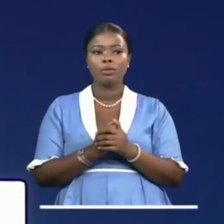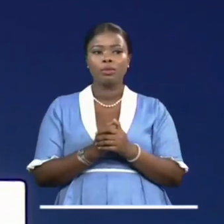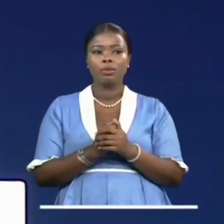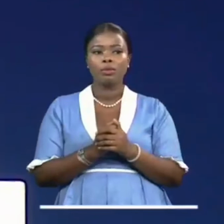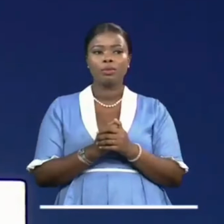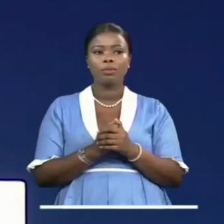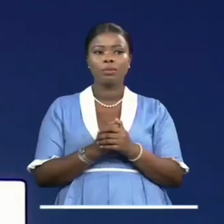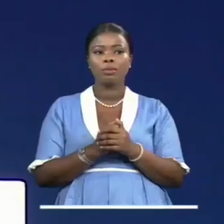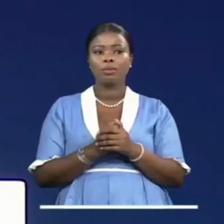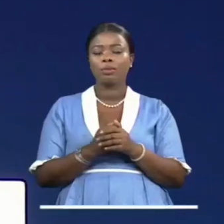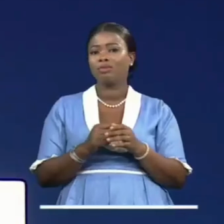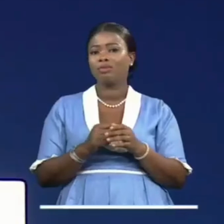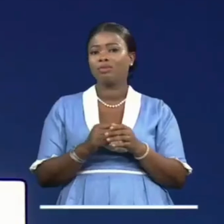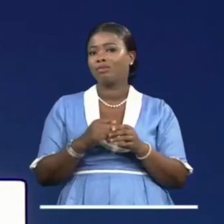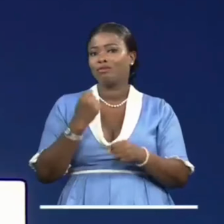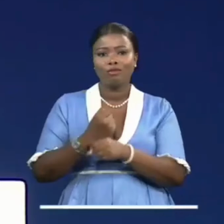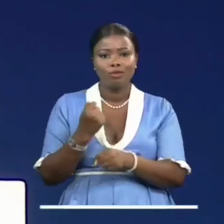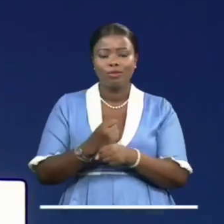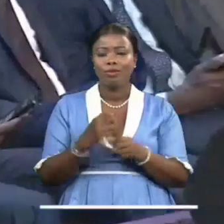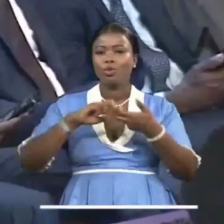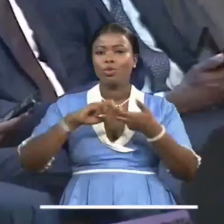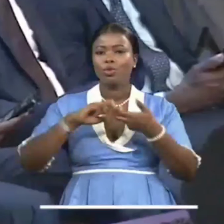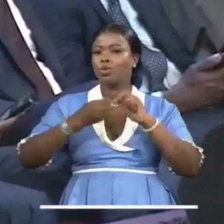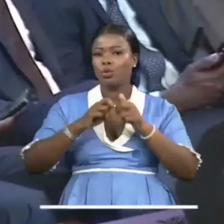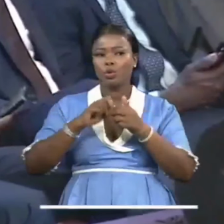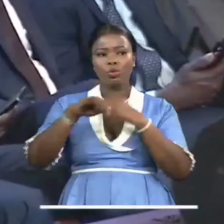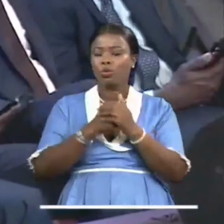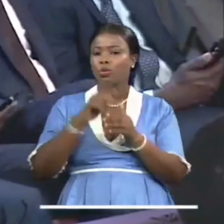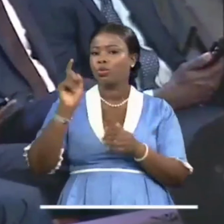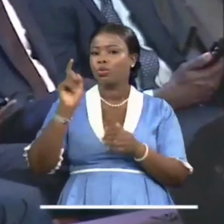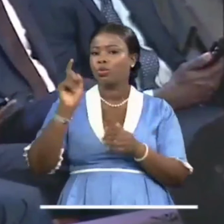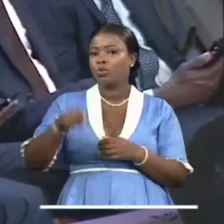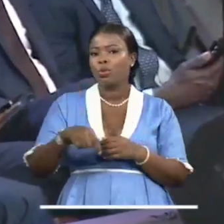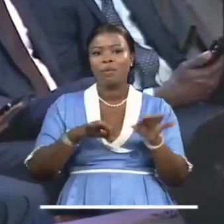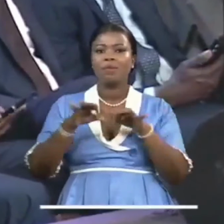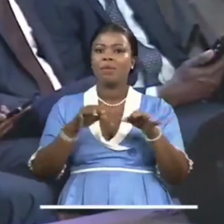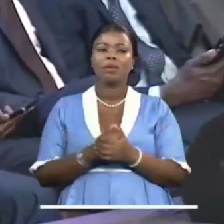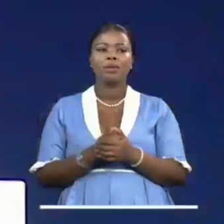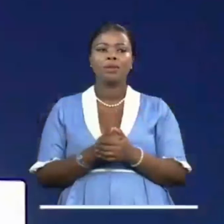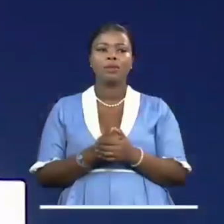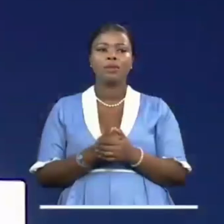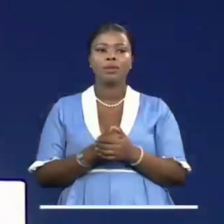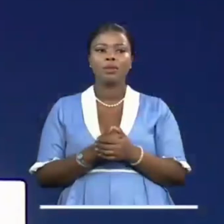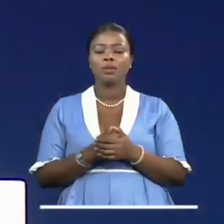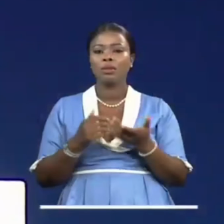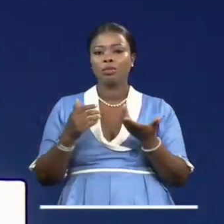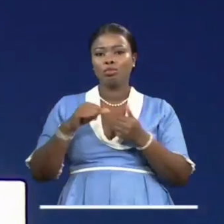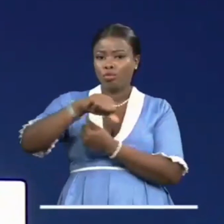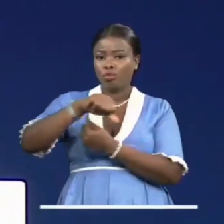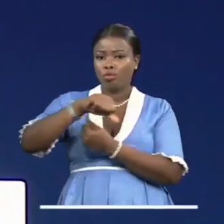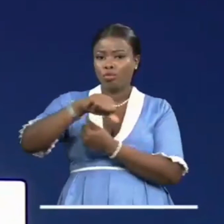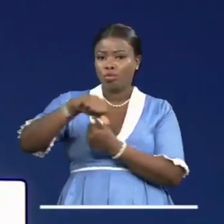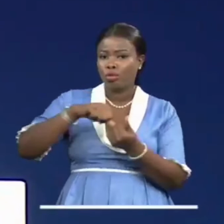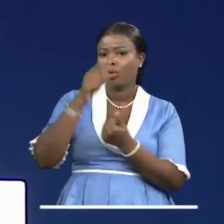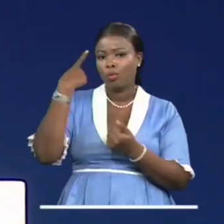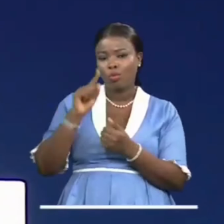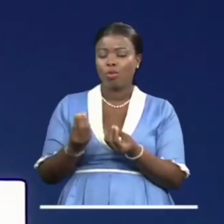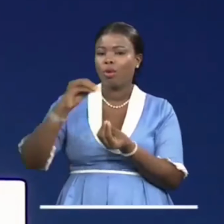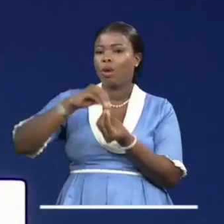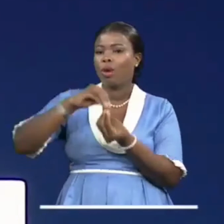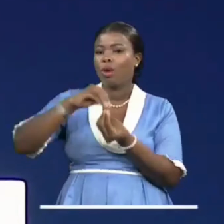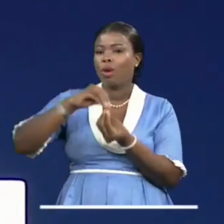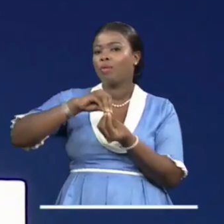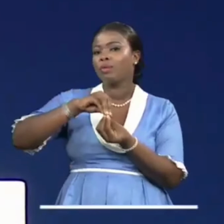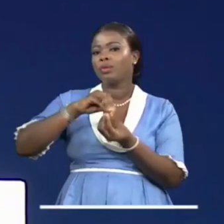infrastructures numériques également tout soit fait et enfin le soutien à l'économie sociale et solidaire c'est fondamental pour renforcer la résilience